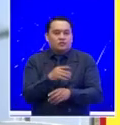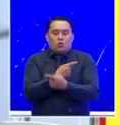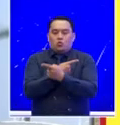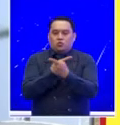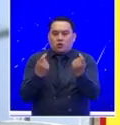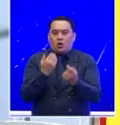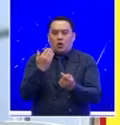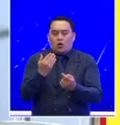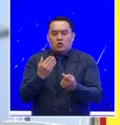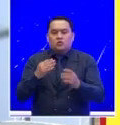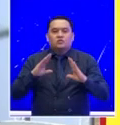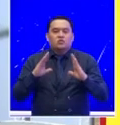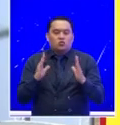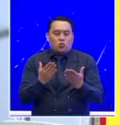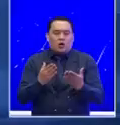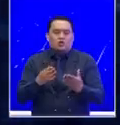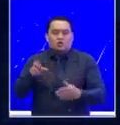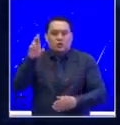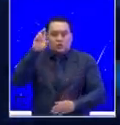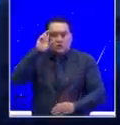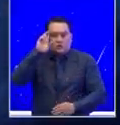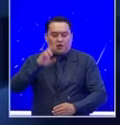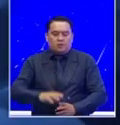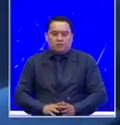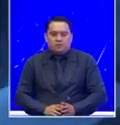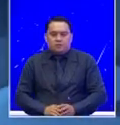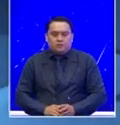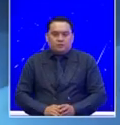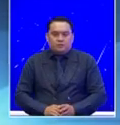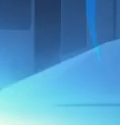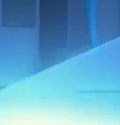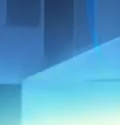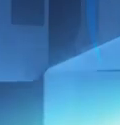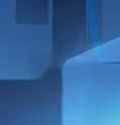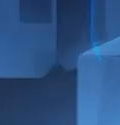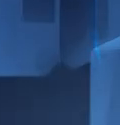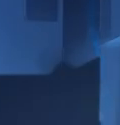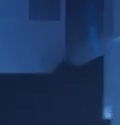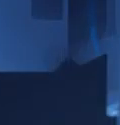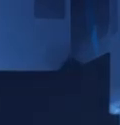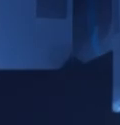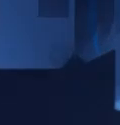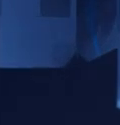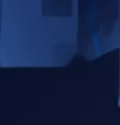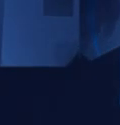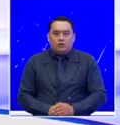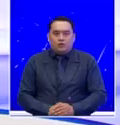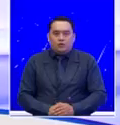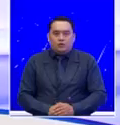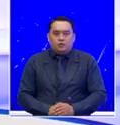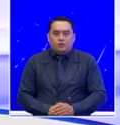зависеть от эпидемиологической ситуации. Ануар Амангельдинов, Аблай Кутукпай, телеканал ЖТСУ.